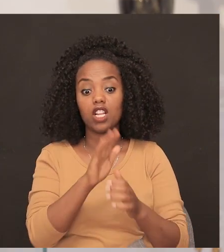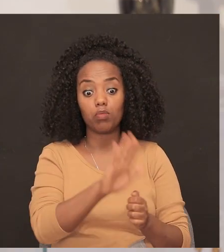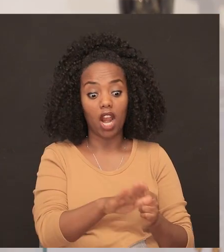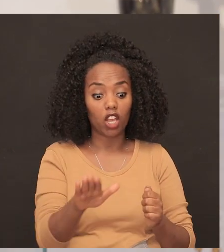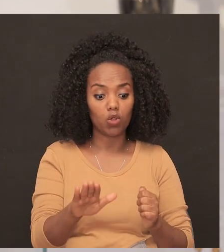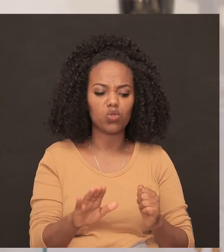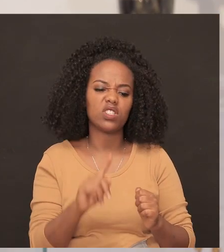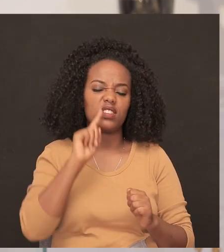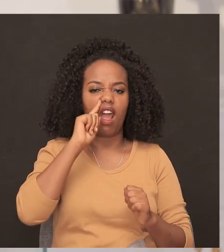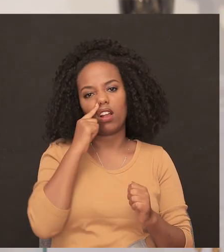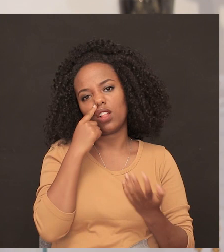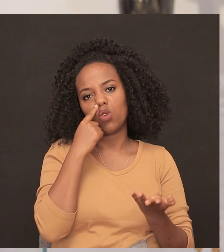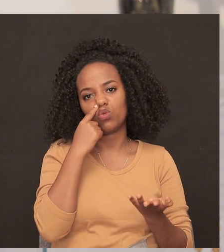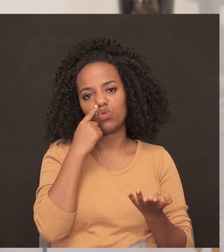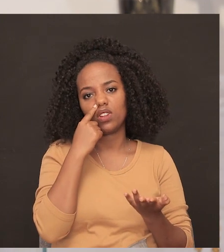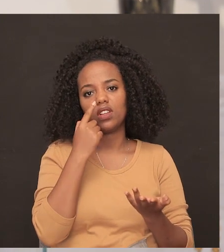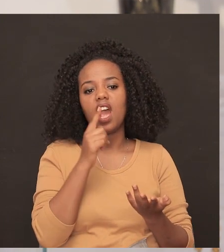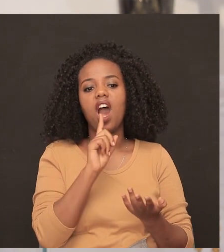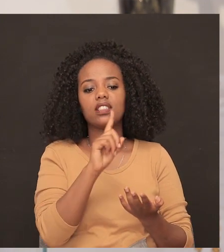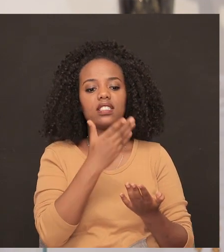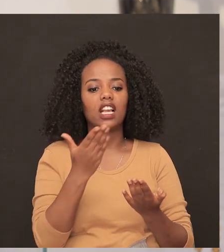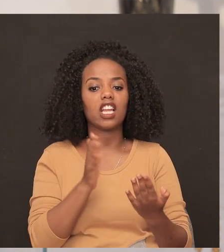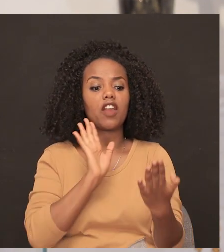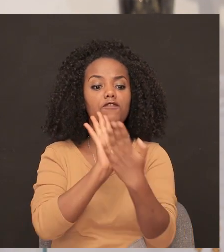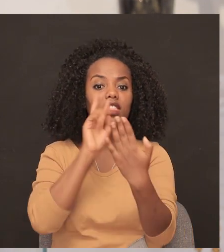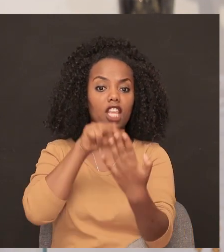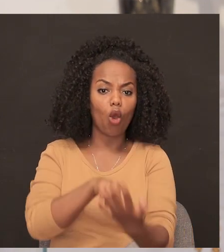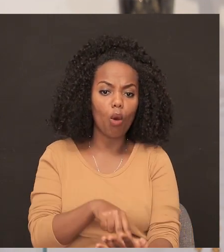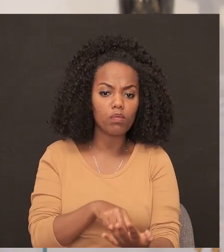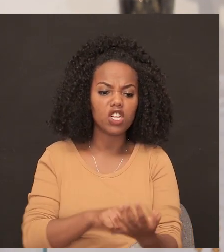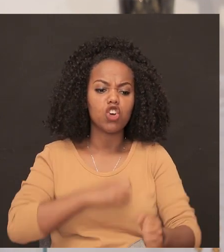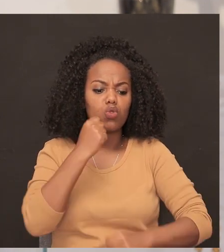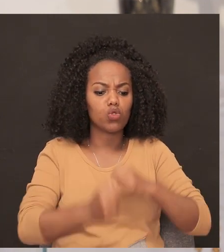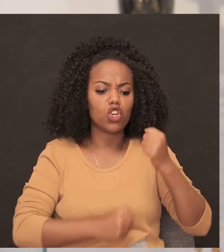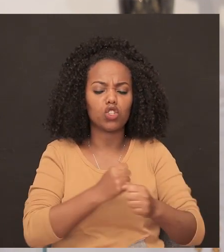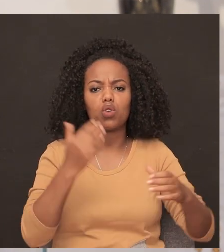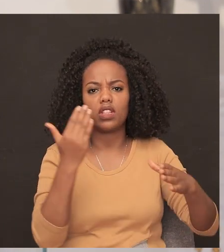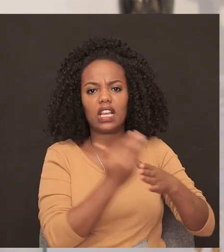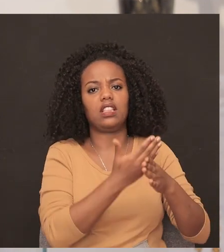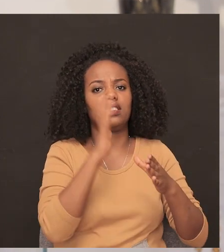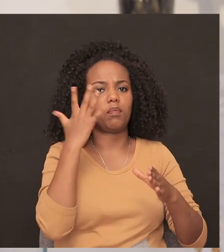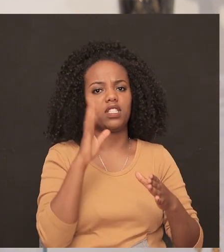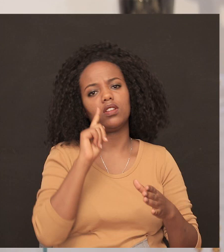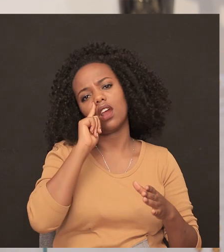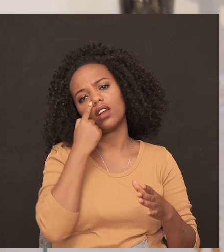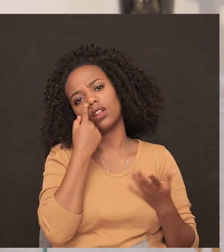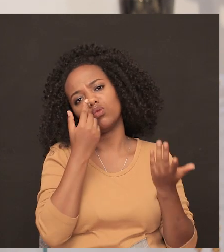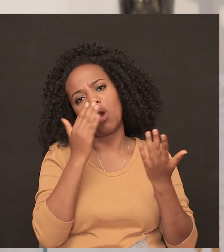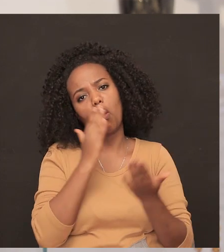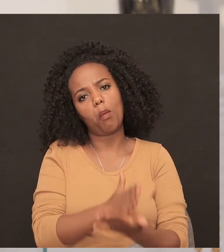ብላቴኖች ይታክታሉ። የሆነ ነገር ከፊታቸው ሲቆም ሩጫቸው የተገታ ሲመስላቸው